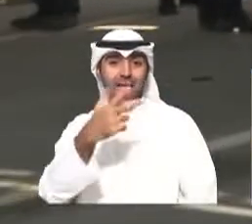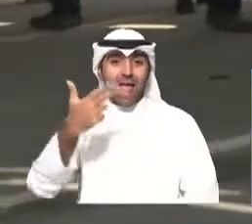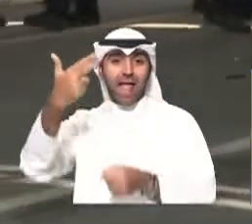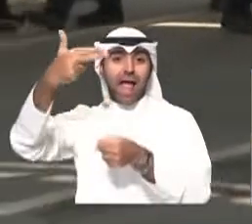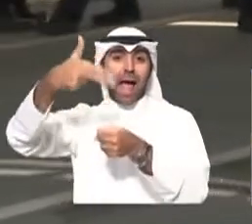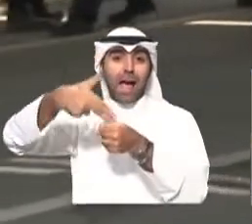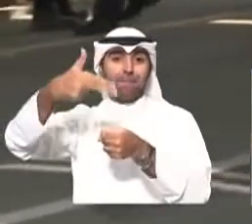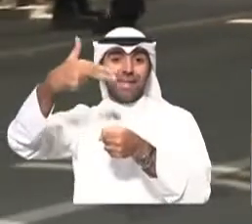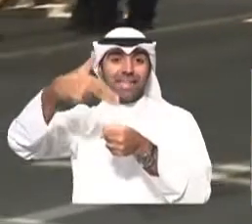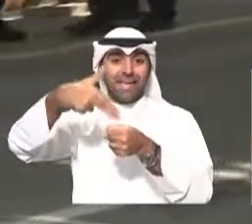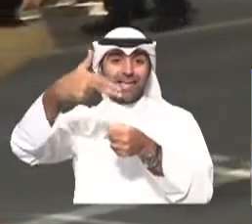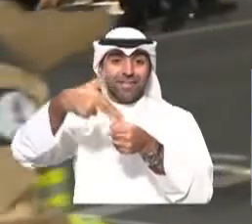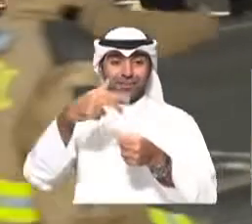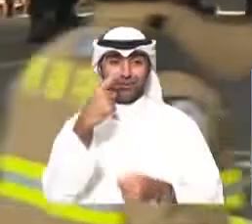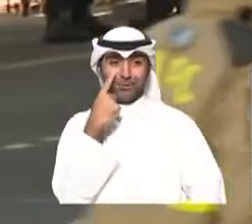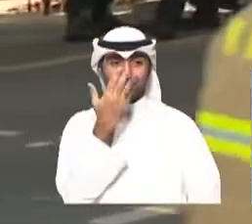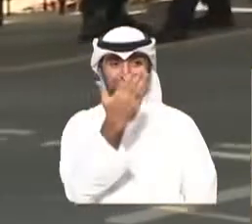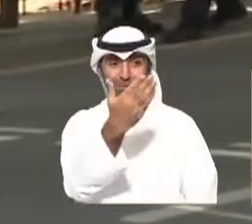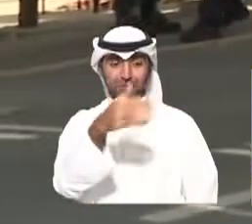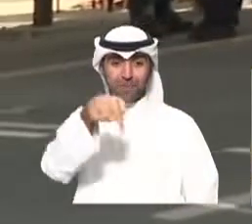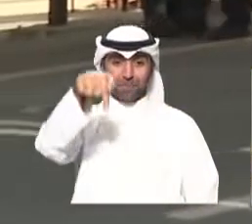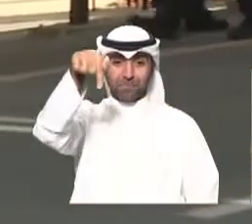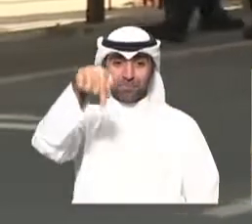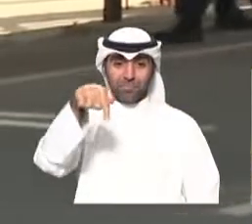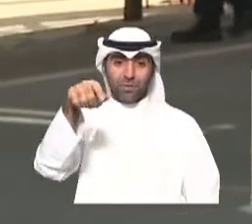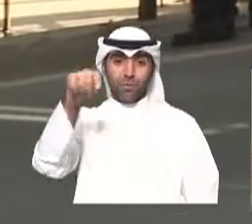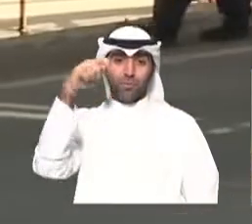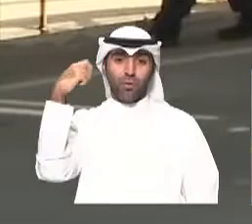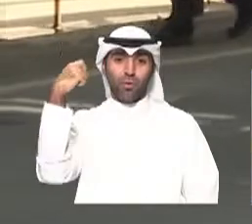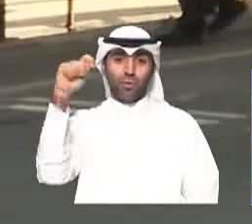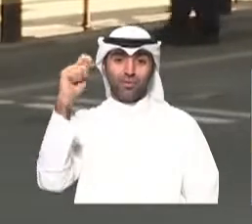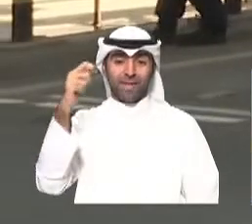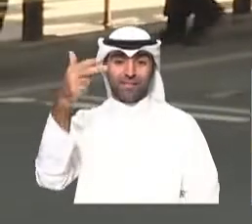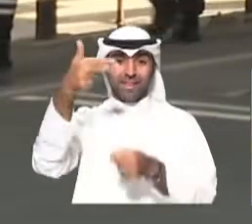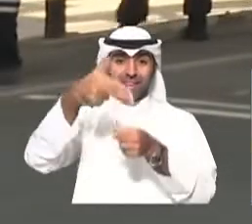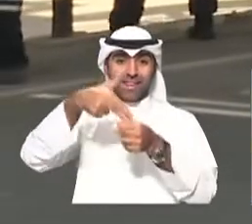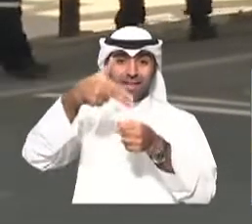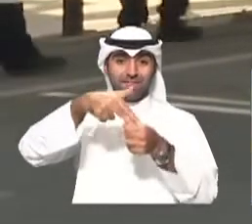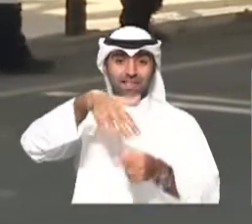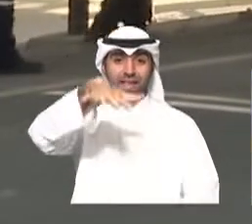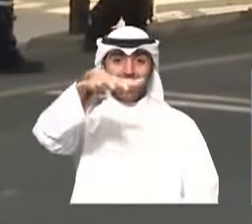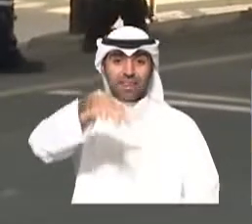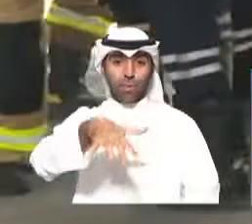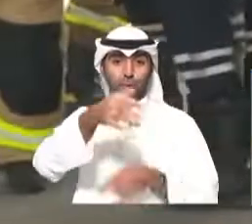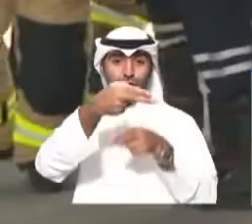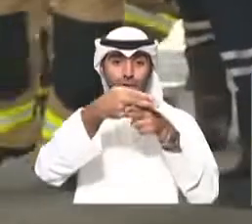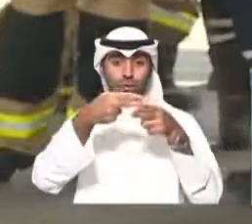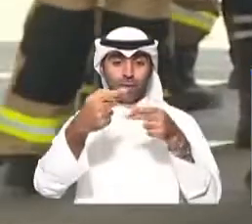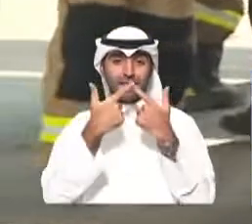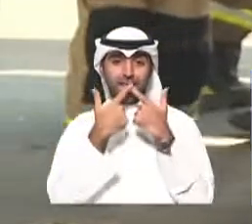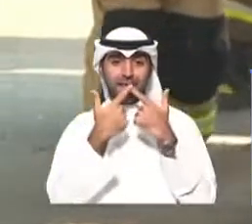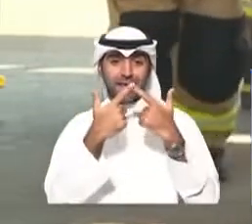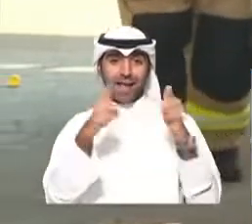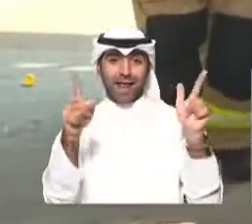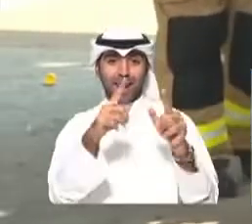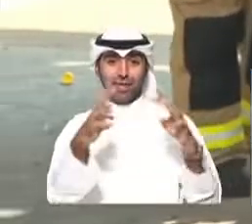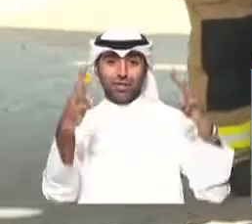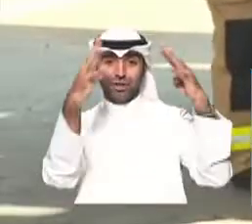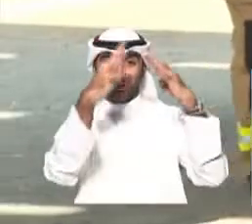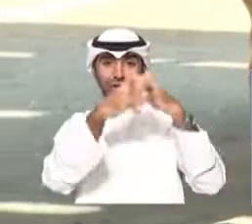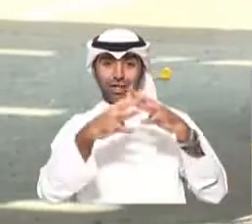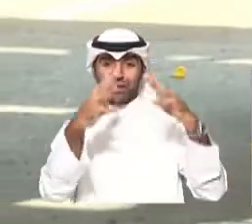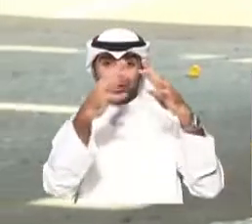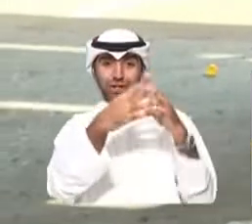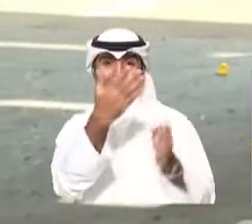والواقعة بمصفاة ميناء الأحمدي التابعة للشركة، حيث تمكن فريق الإطفاء التابع للشركة مسنود بفريق من قوة